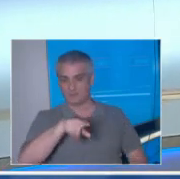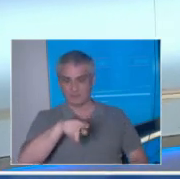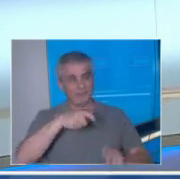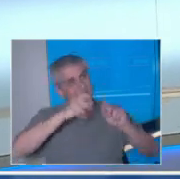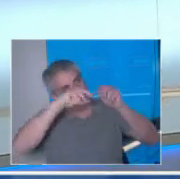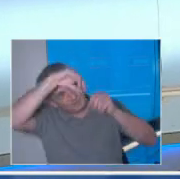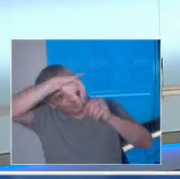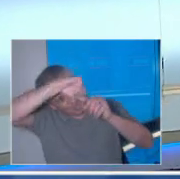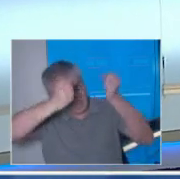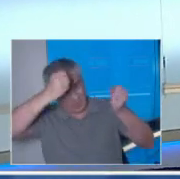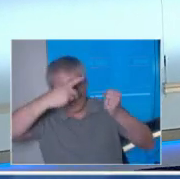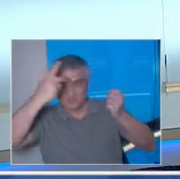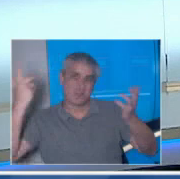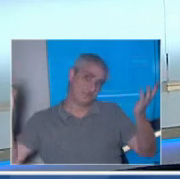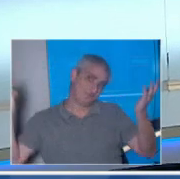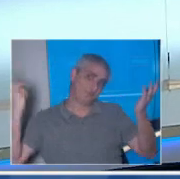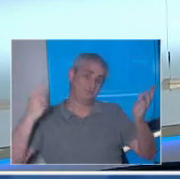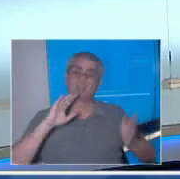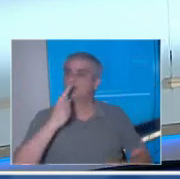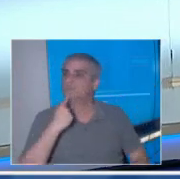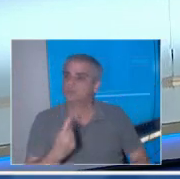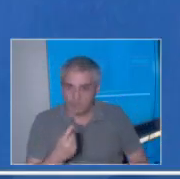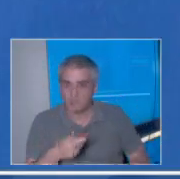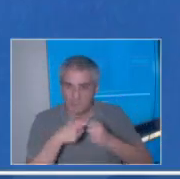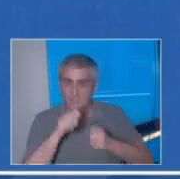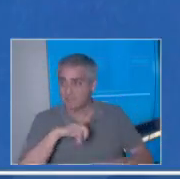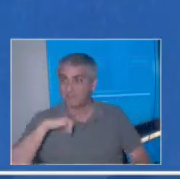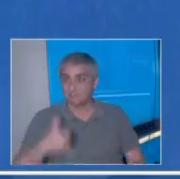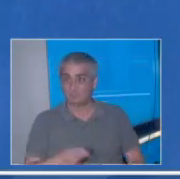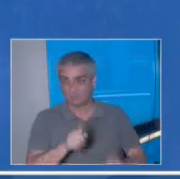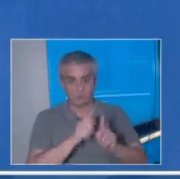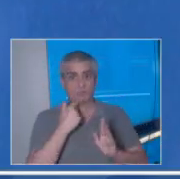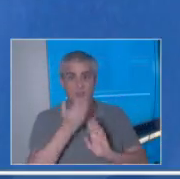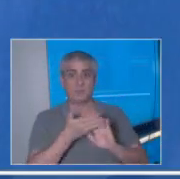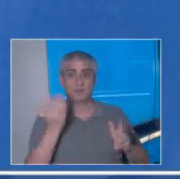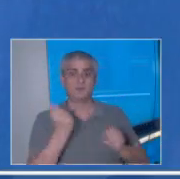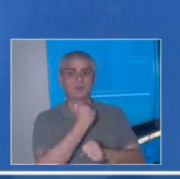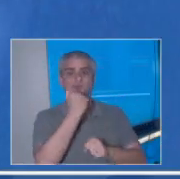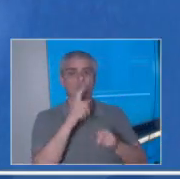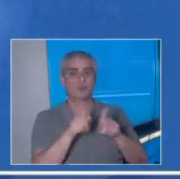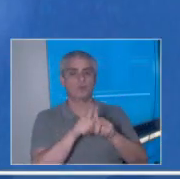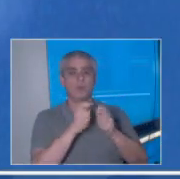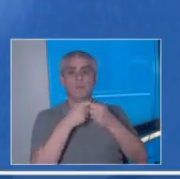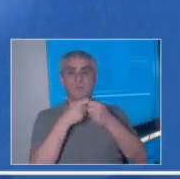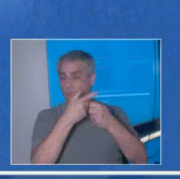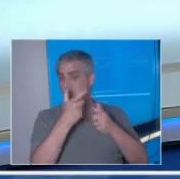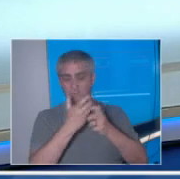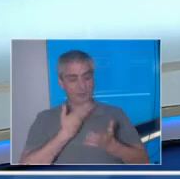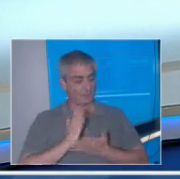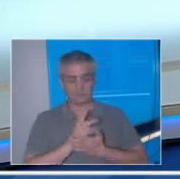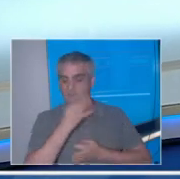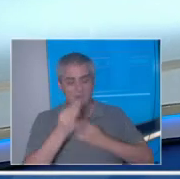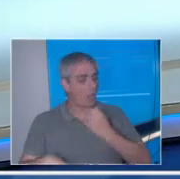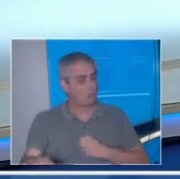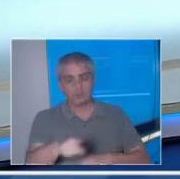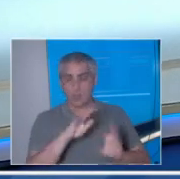את הפלאג שלה הזה. אבל בעצם מה שאומר כאן חבר הכנסת דוד ביטן, כמו שאתה אומר באאוט שלו, זה שכמו באיגוד המוסכים שמקבלים החלטה ולא